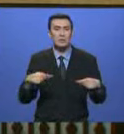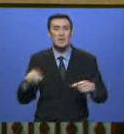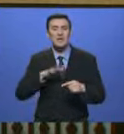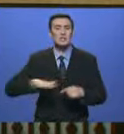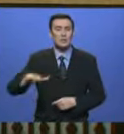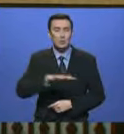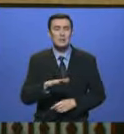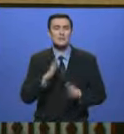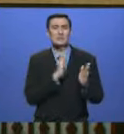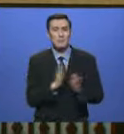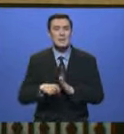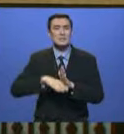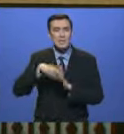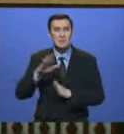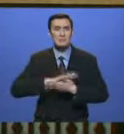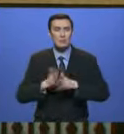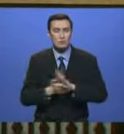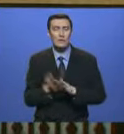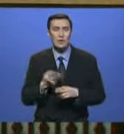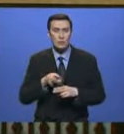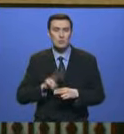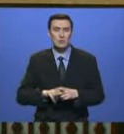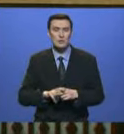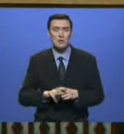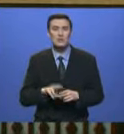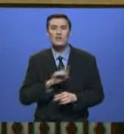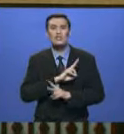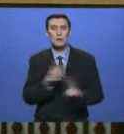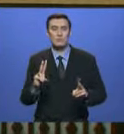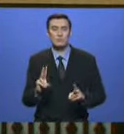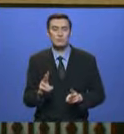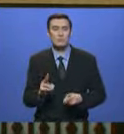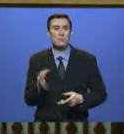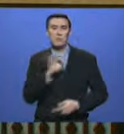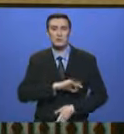вообще стабилизации обстановки, которая никому сегодня не помогает.